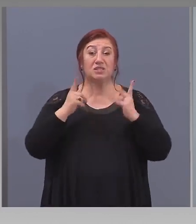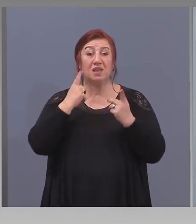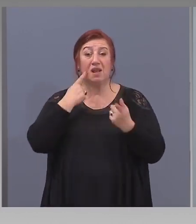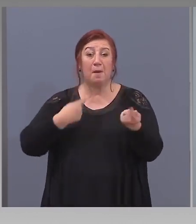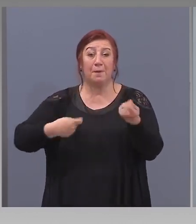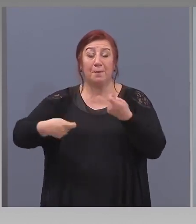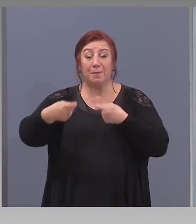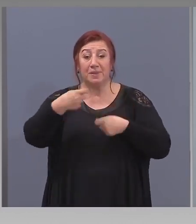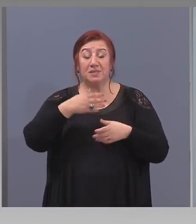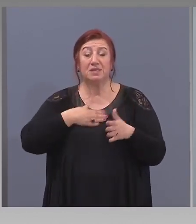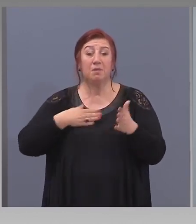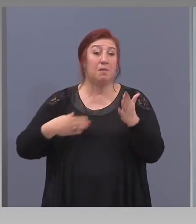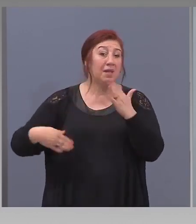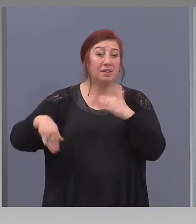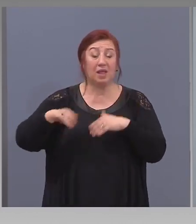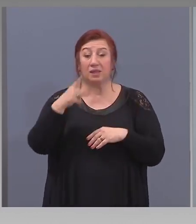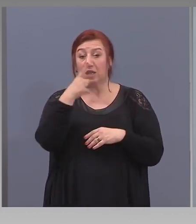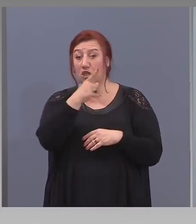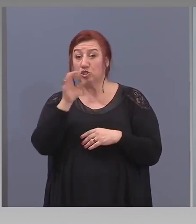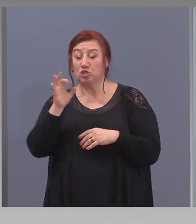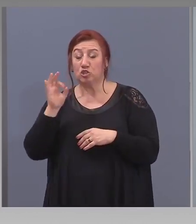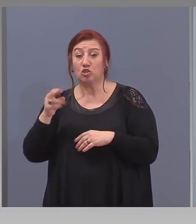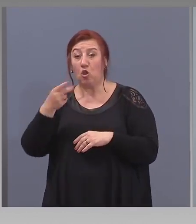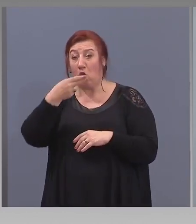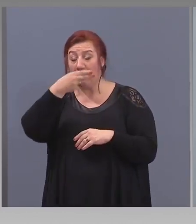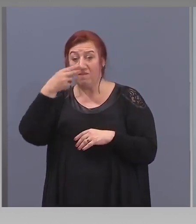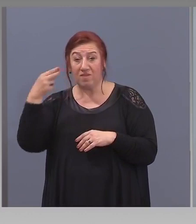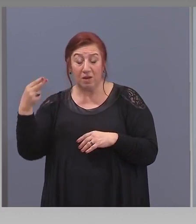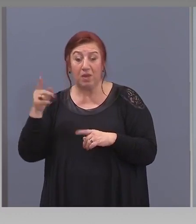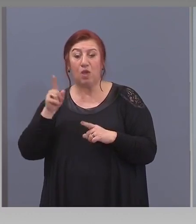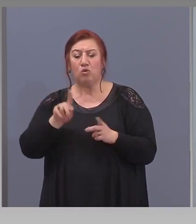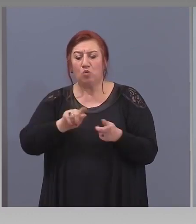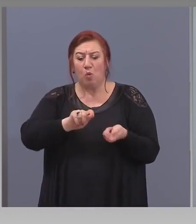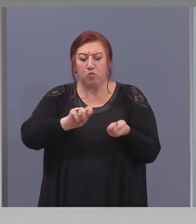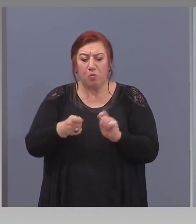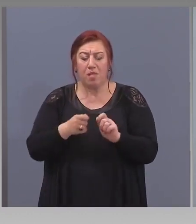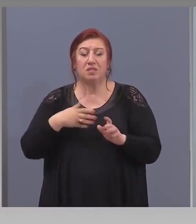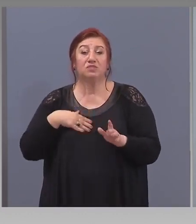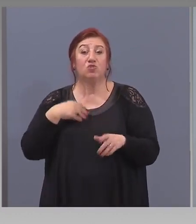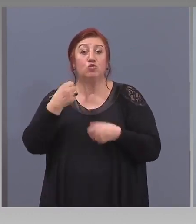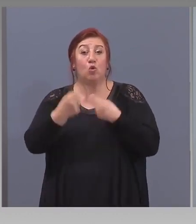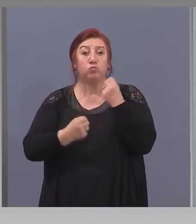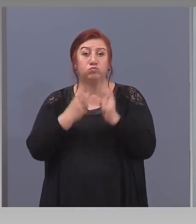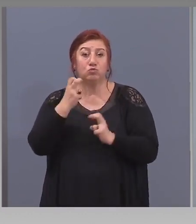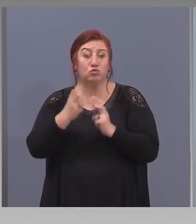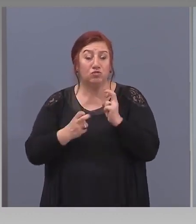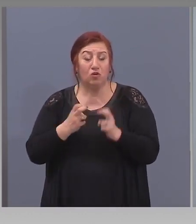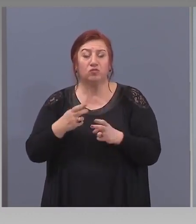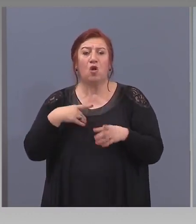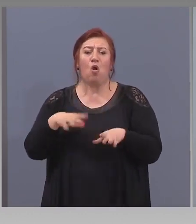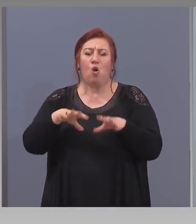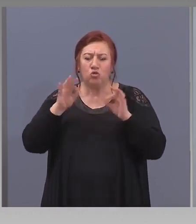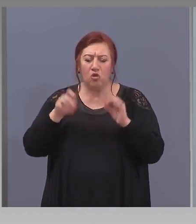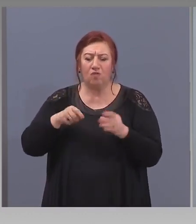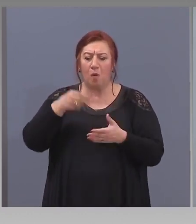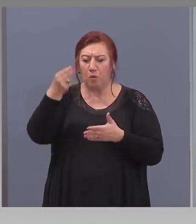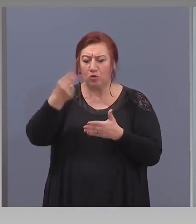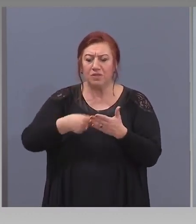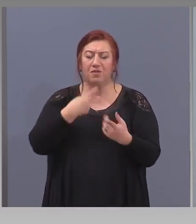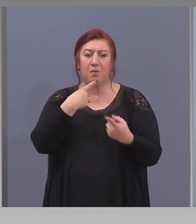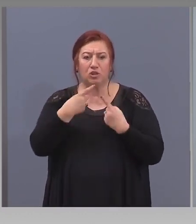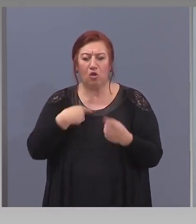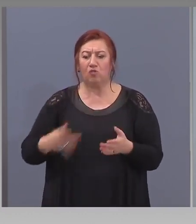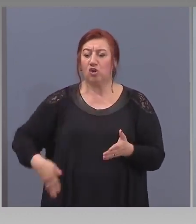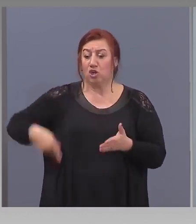по над 100 фирми, които се реорганизират. И на тях сме готови веднага подписваме договори да плащаме,